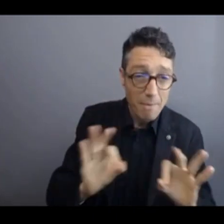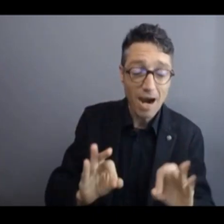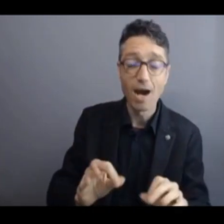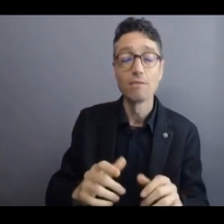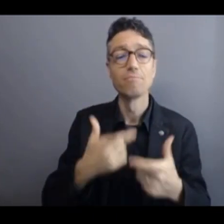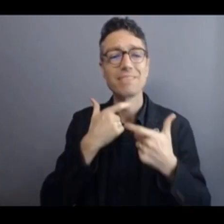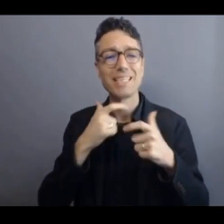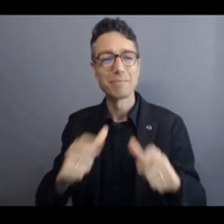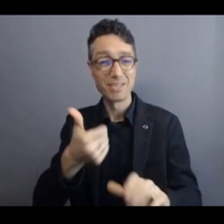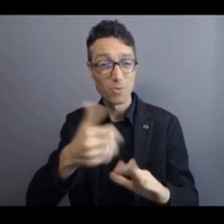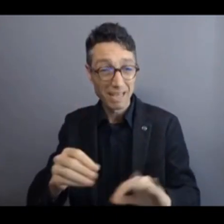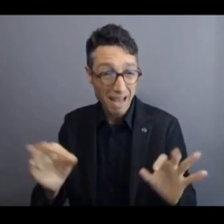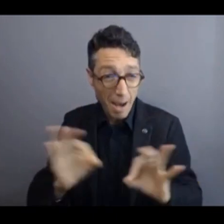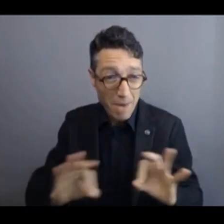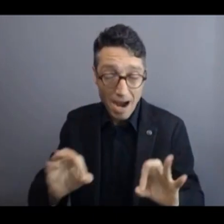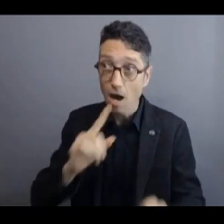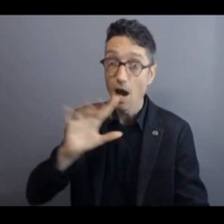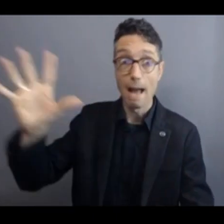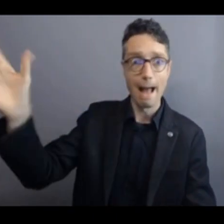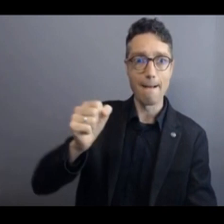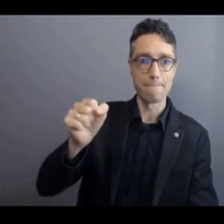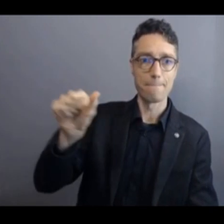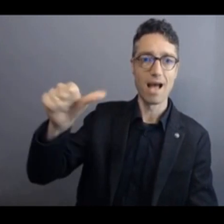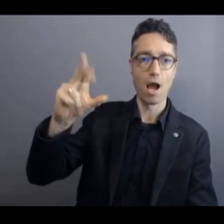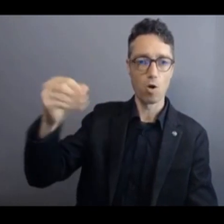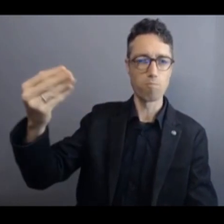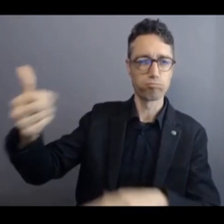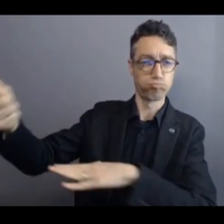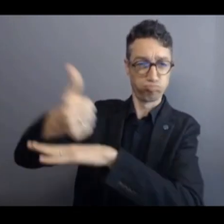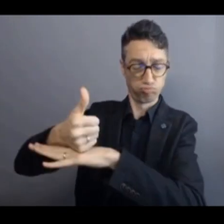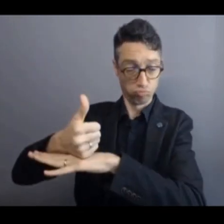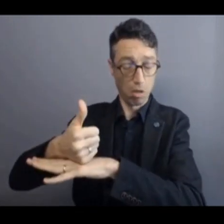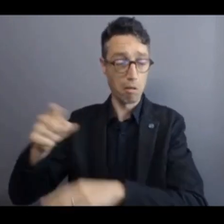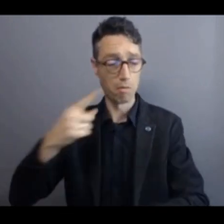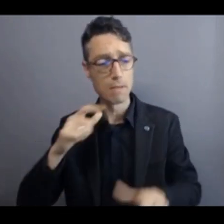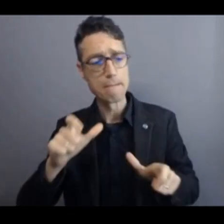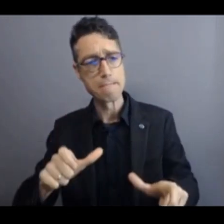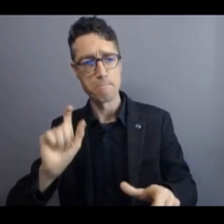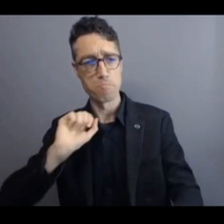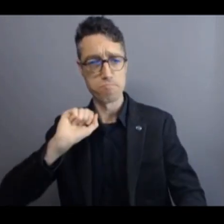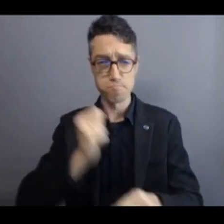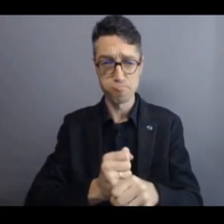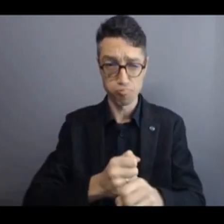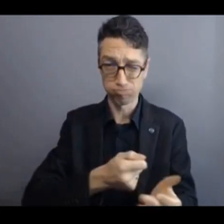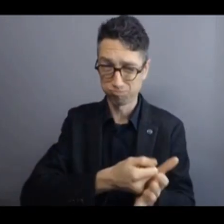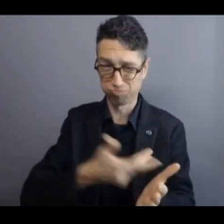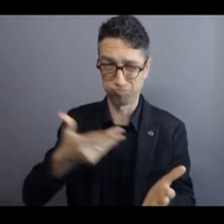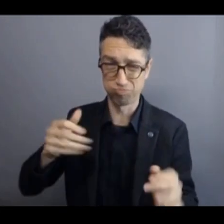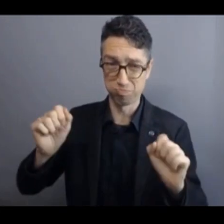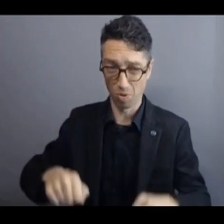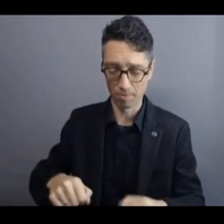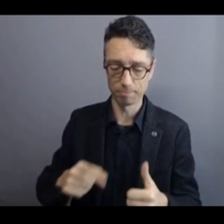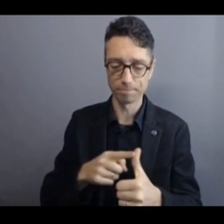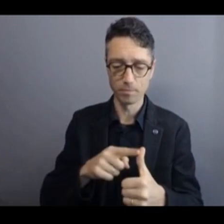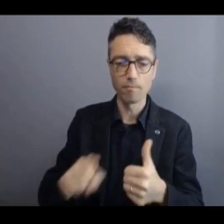sont particulièrement élevées. Et de manière à accompagner ces démarches, il y a Signal Conso qui est en train d'évoluer. Signal Conso, c'est